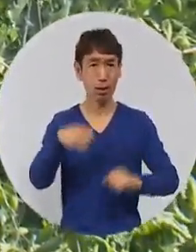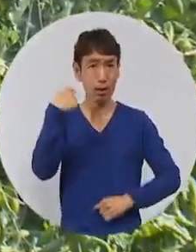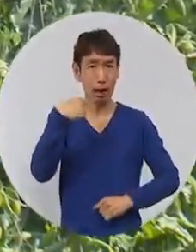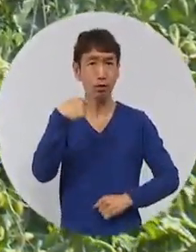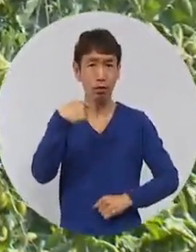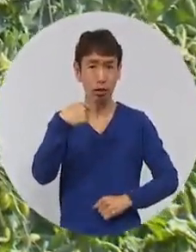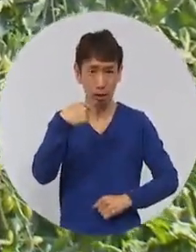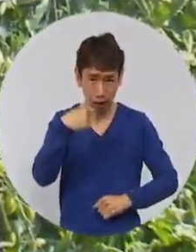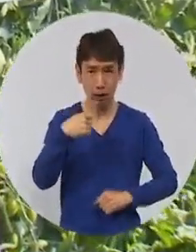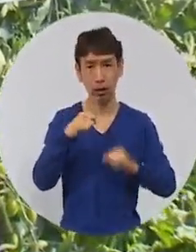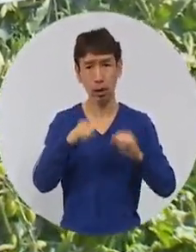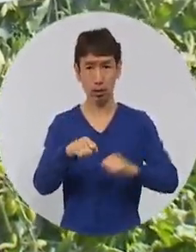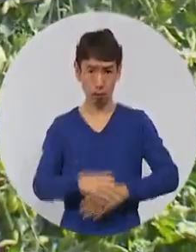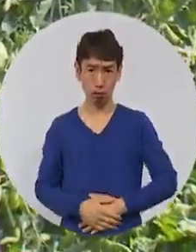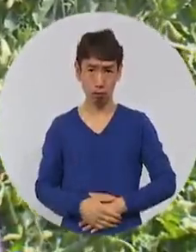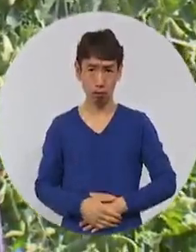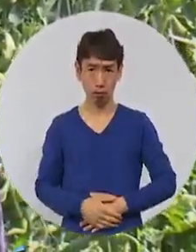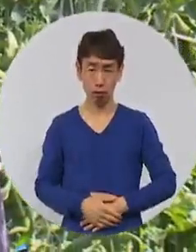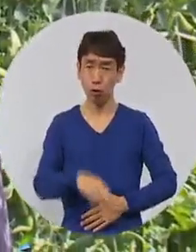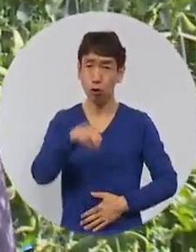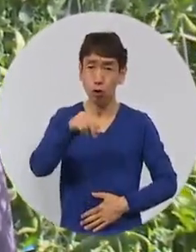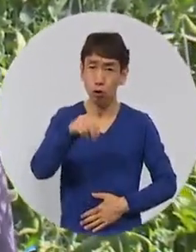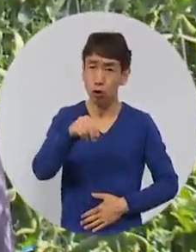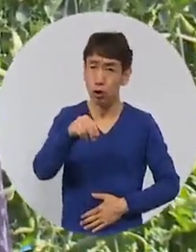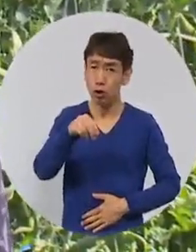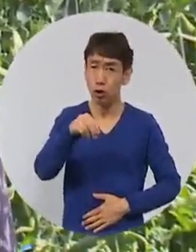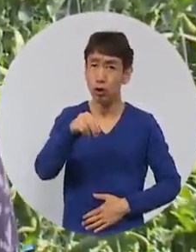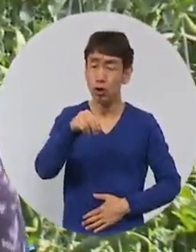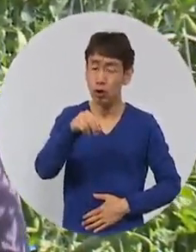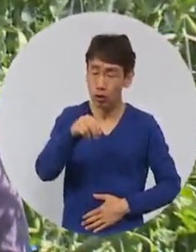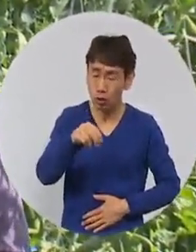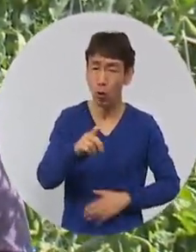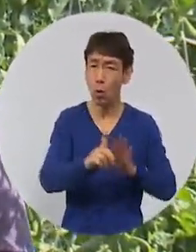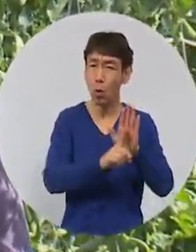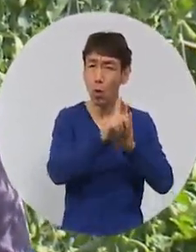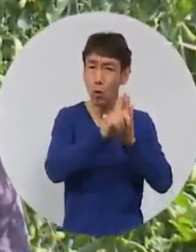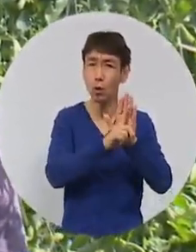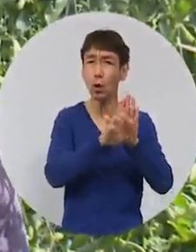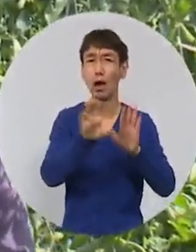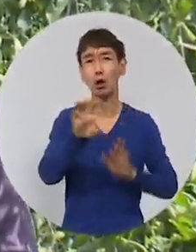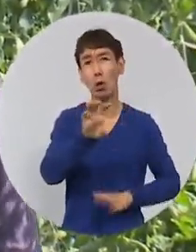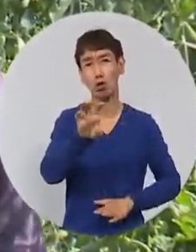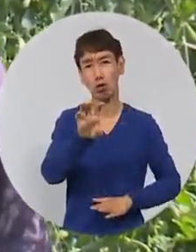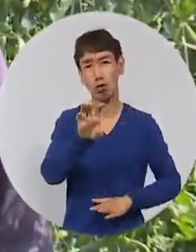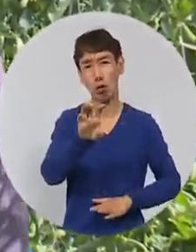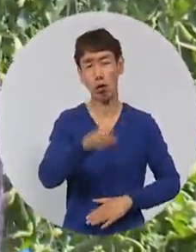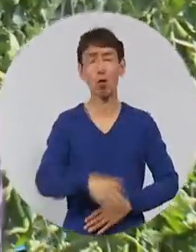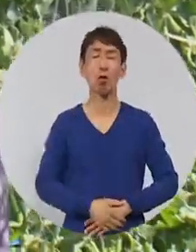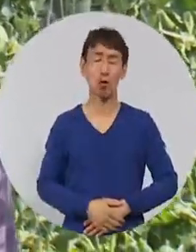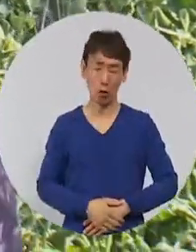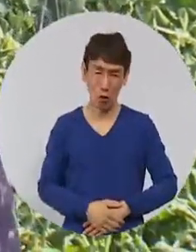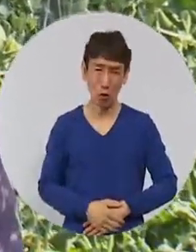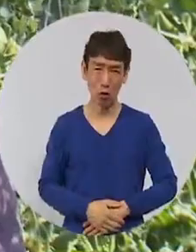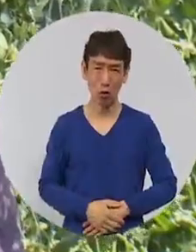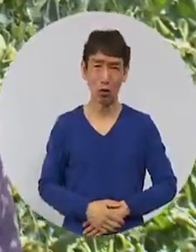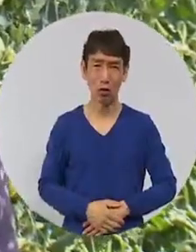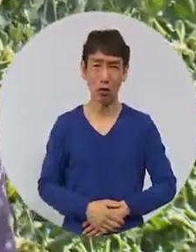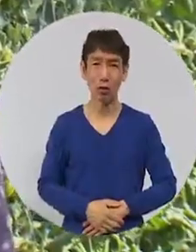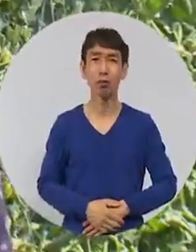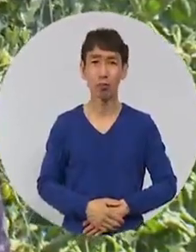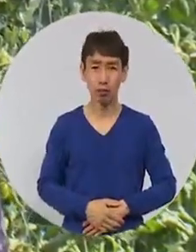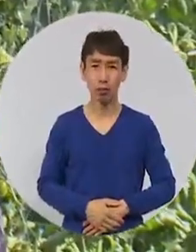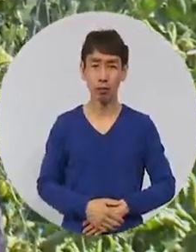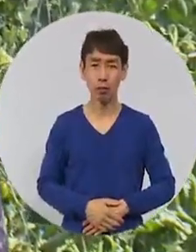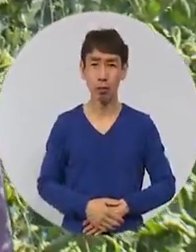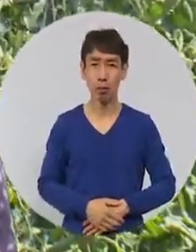温度が、40何度、もう熱帯夜だと夜でも35度あるんでしょ。で、そんなような感じの